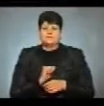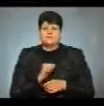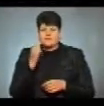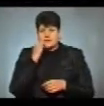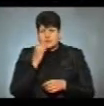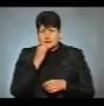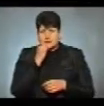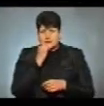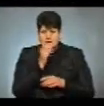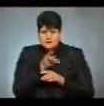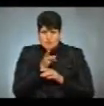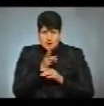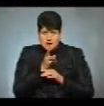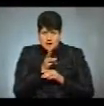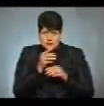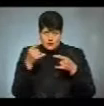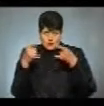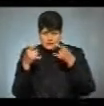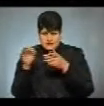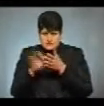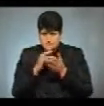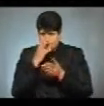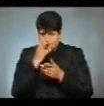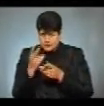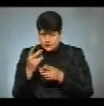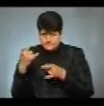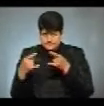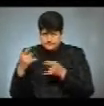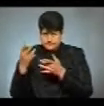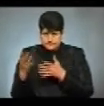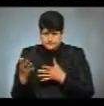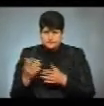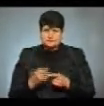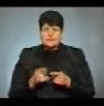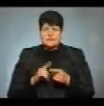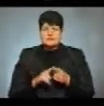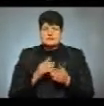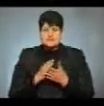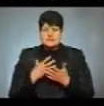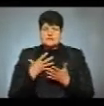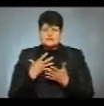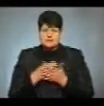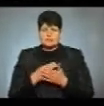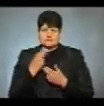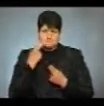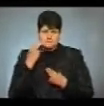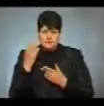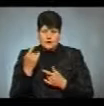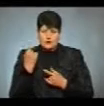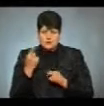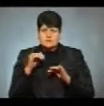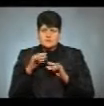дякуючи камері, зображення виводиться зразу на екран. Це є свої переваги, тому що одне діло,